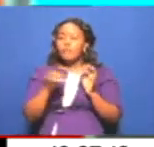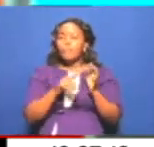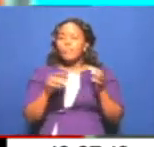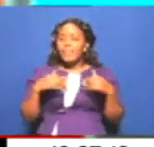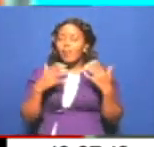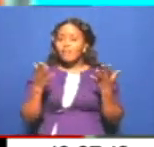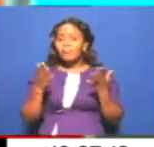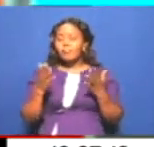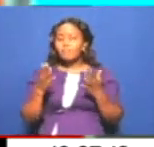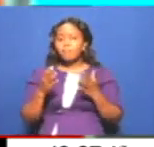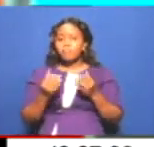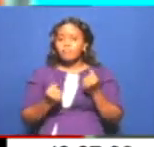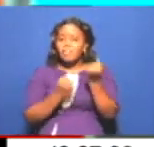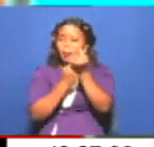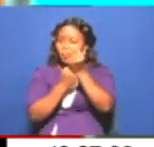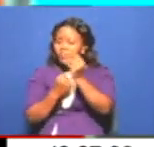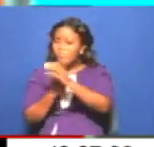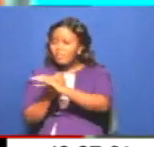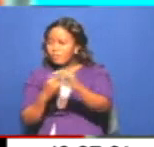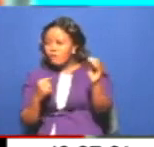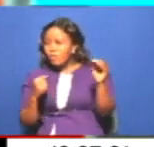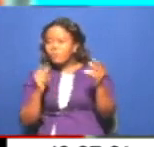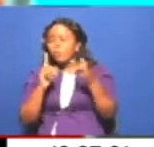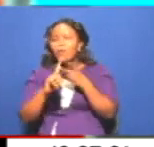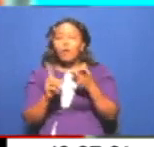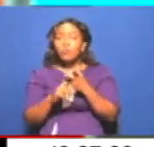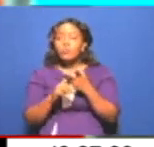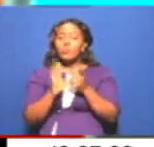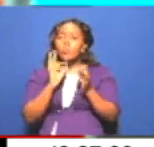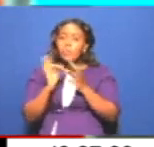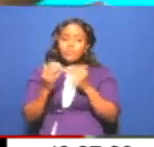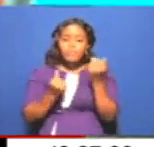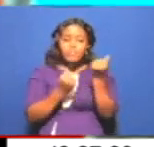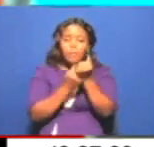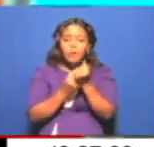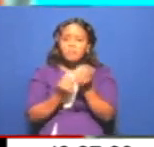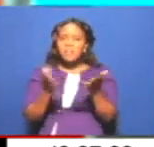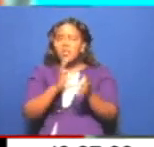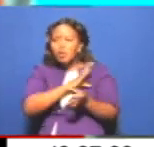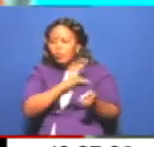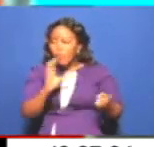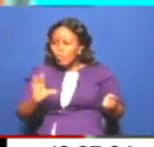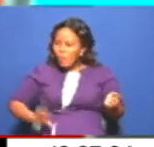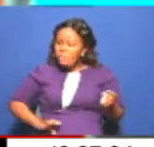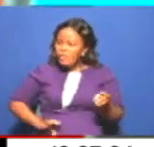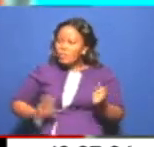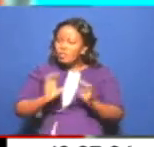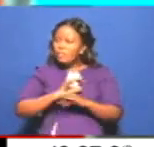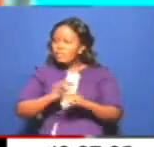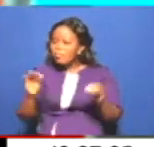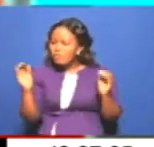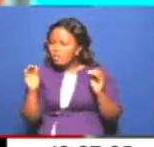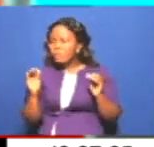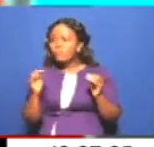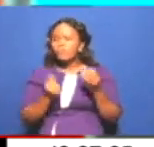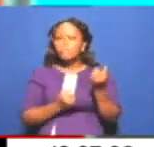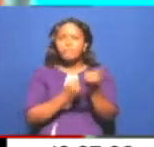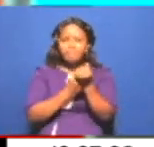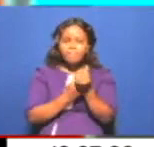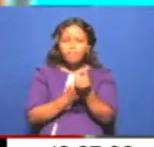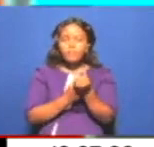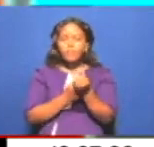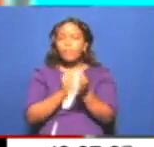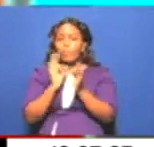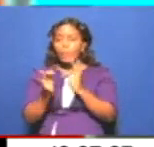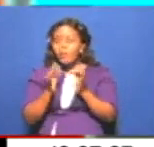support, tusipopea Reverend Kobia na pengine the secretary CEO daktari pale, tusipopea the necessary